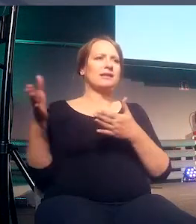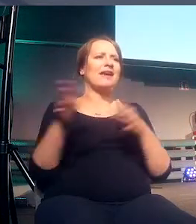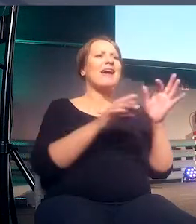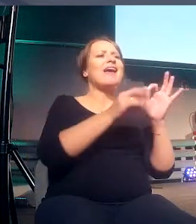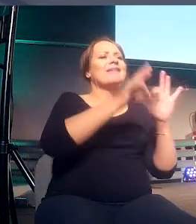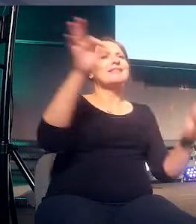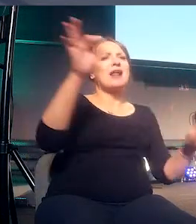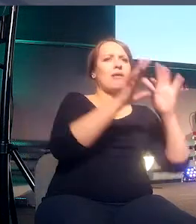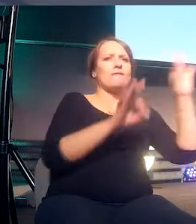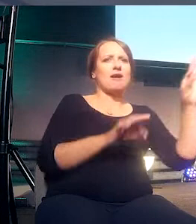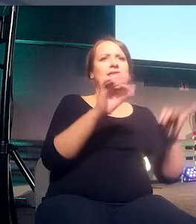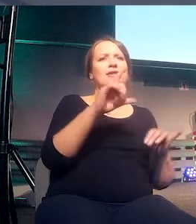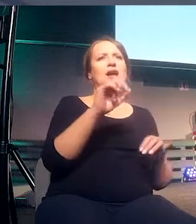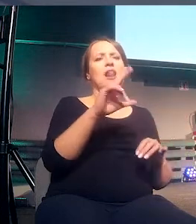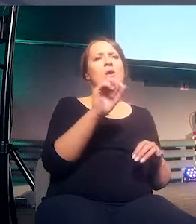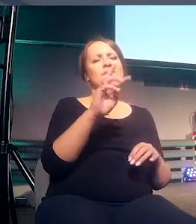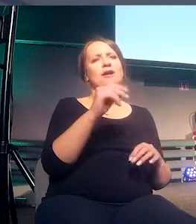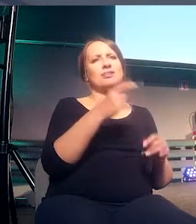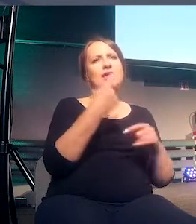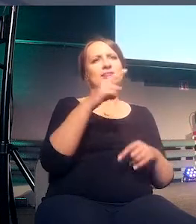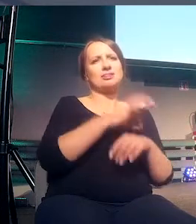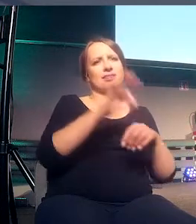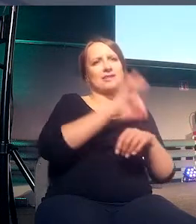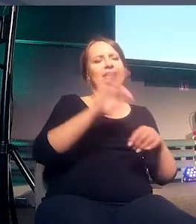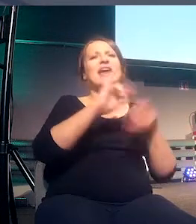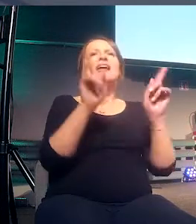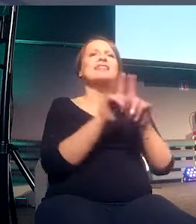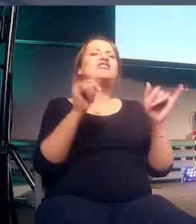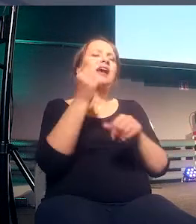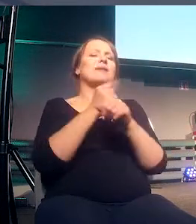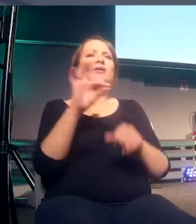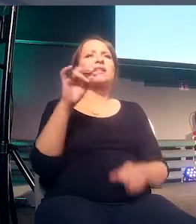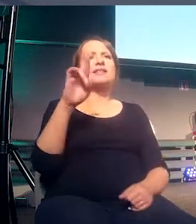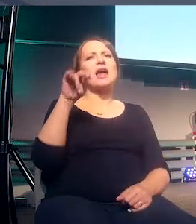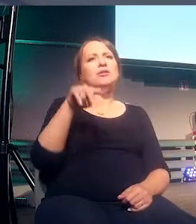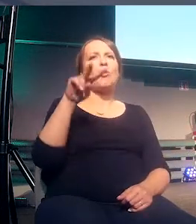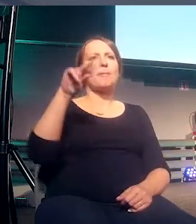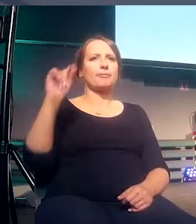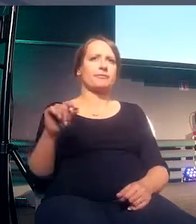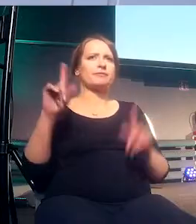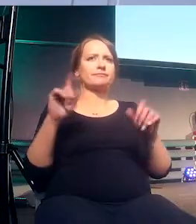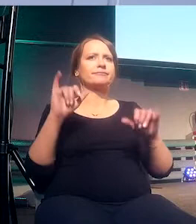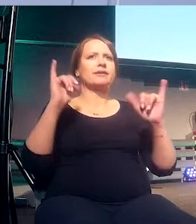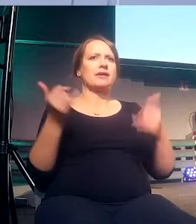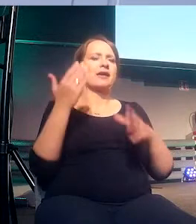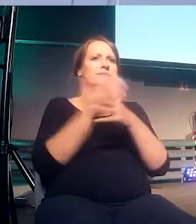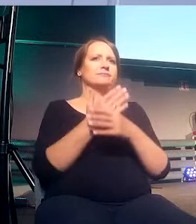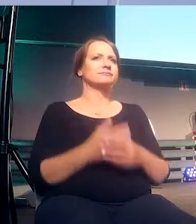designu i jak to jest pracować i w startupie, i w slaughterhouse, i w agencji digitalowej,